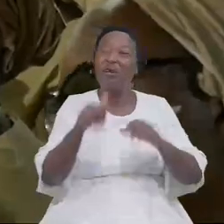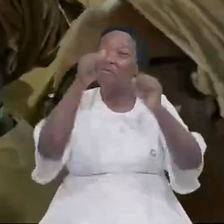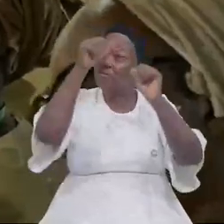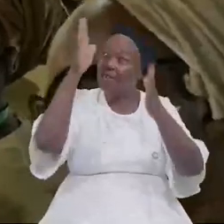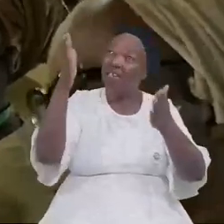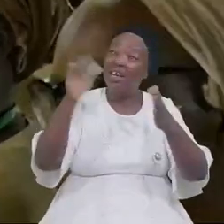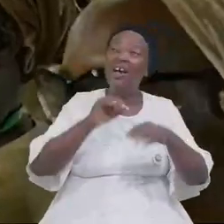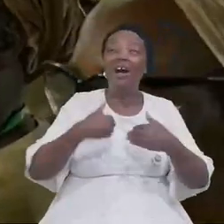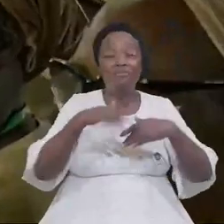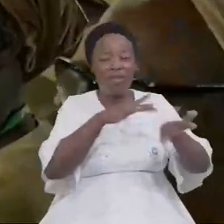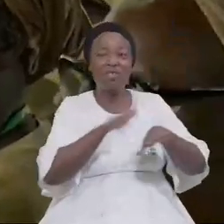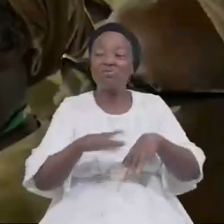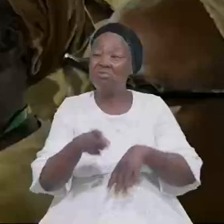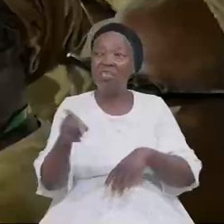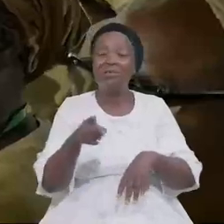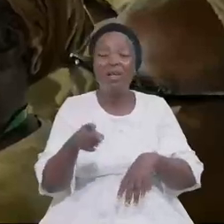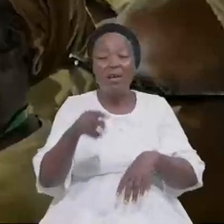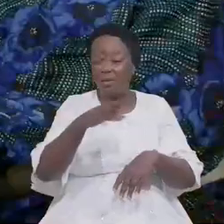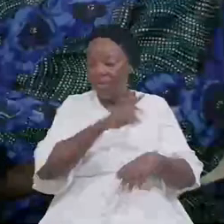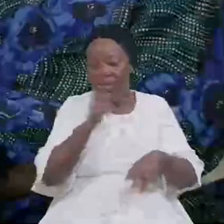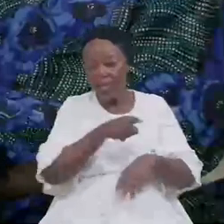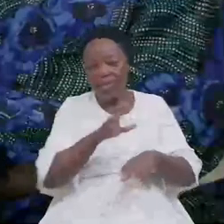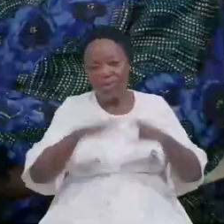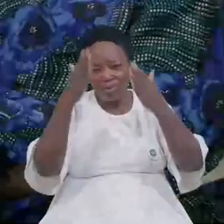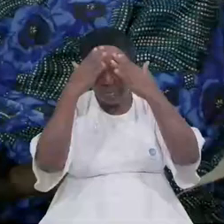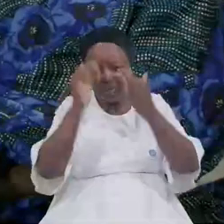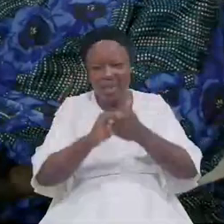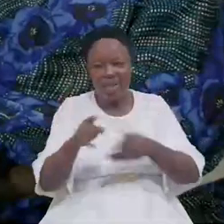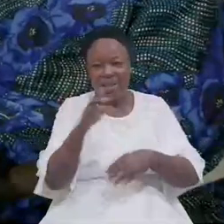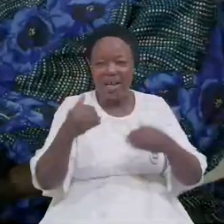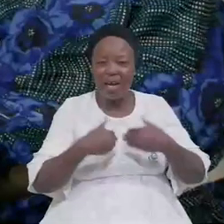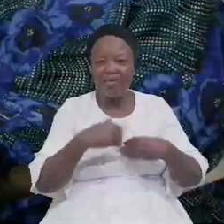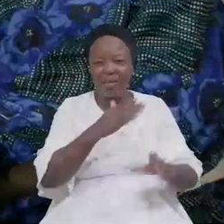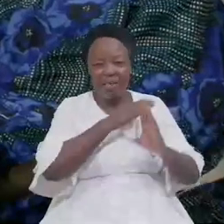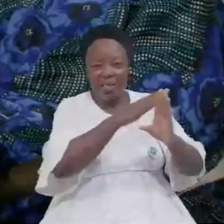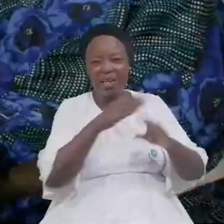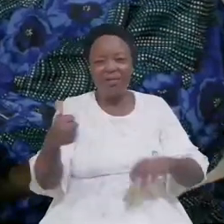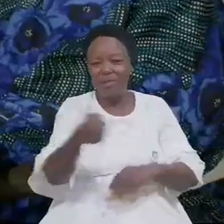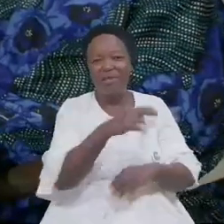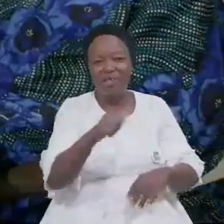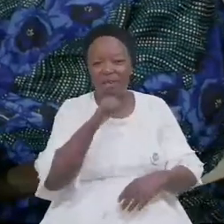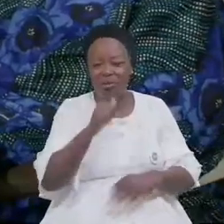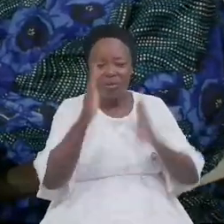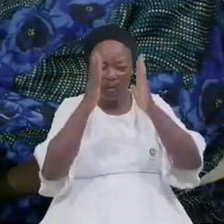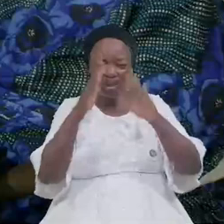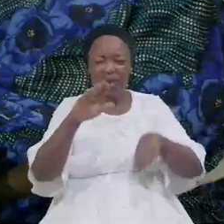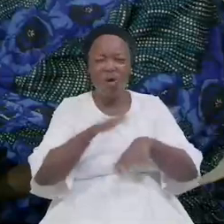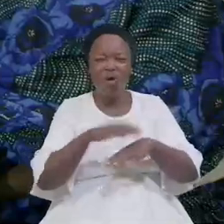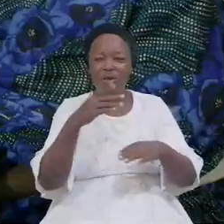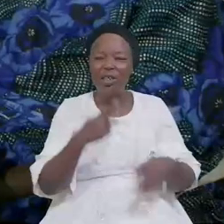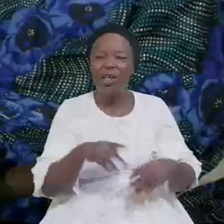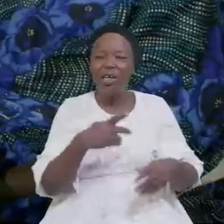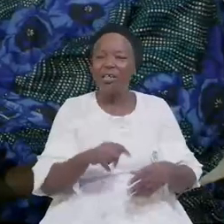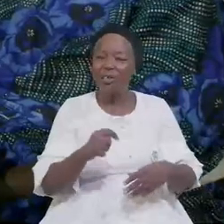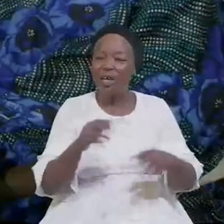pitié d'eux. Alors, ils ne savent pas qu'ils s'empêchent. Ils ne se concentrent pas à améliorer